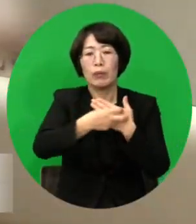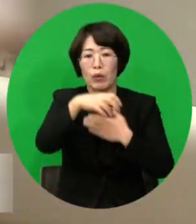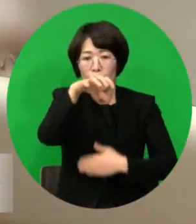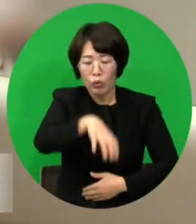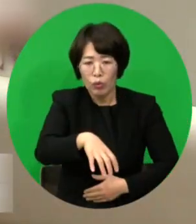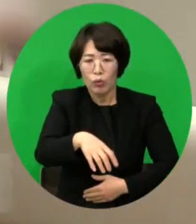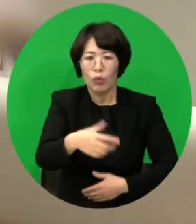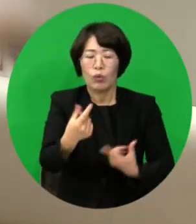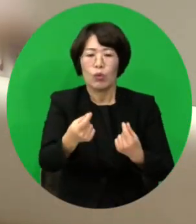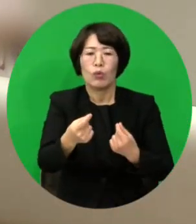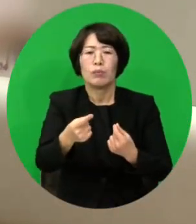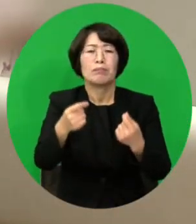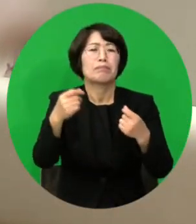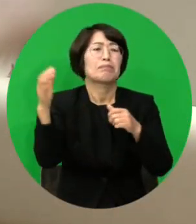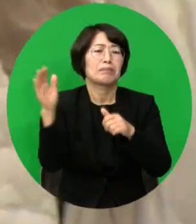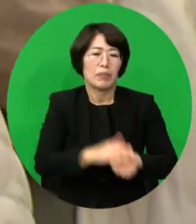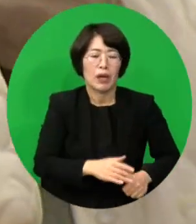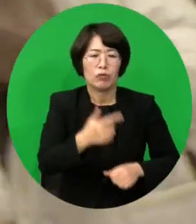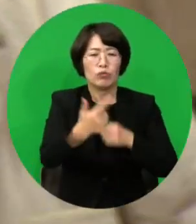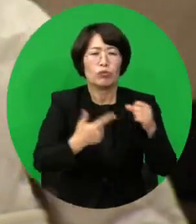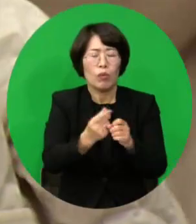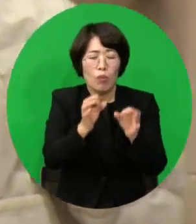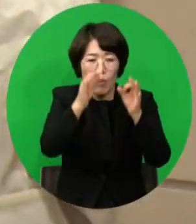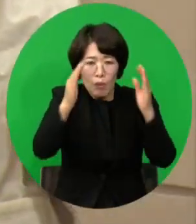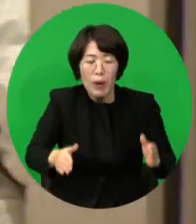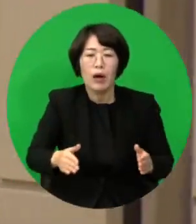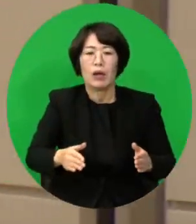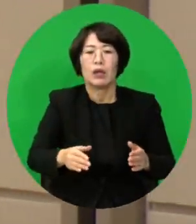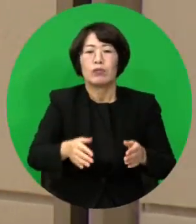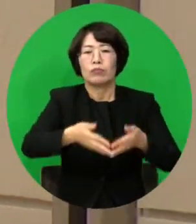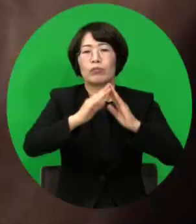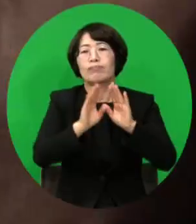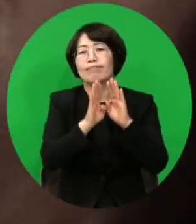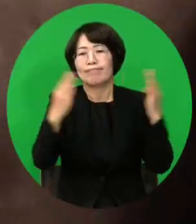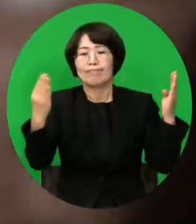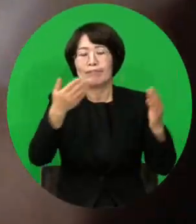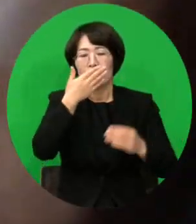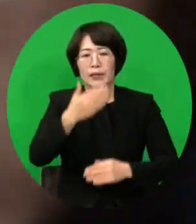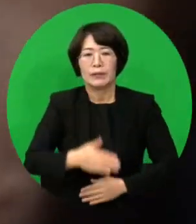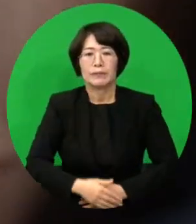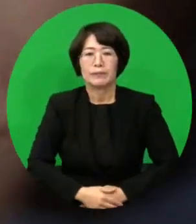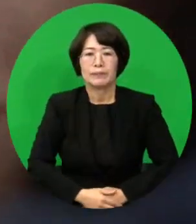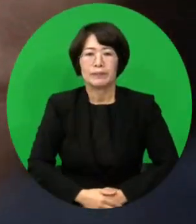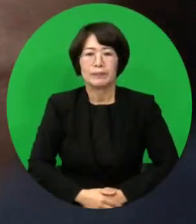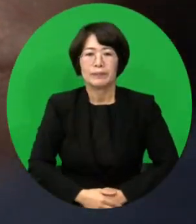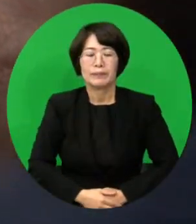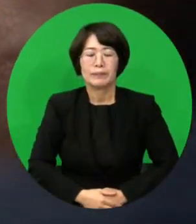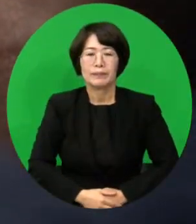병원 모집에 실패하다 6년 만인 올해 어렵게 문을 열었습니다. MBC 뉴스 김담비입니다.